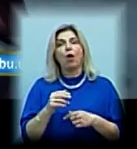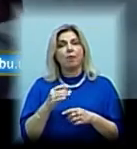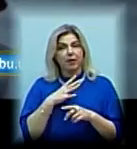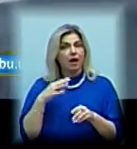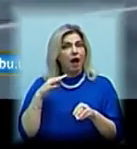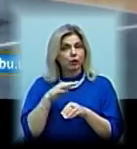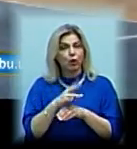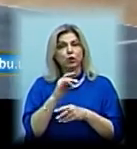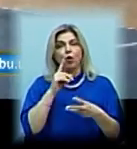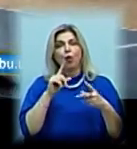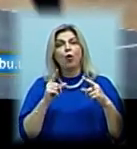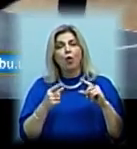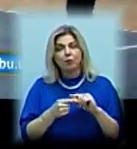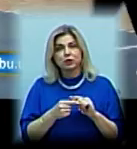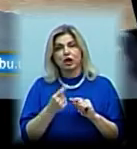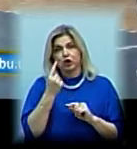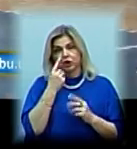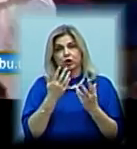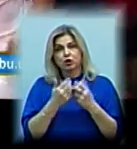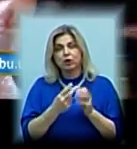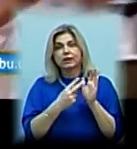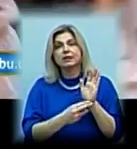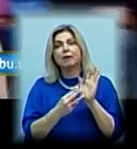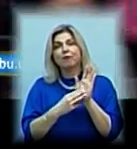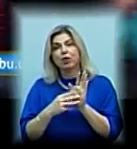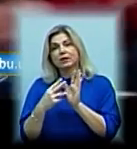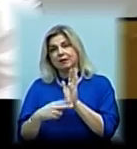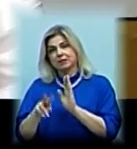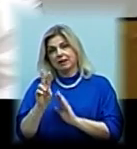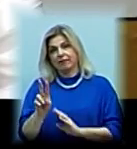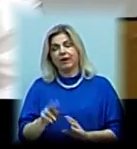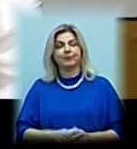підсумковий рахунок на користь команди Віталія Чернія – 78-72.